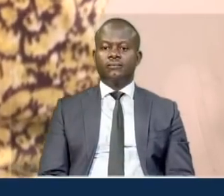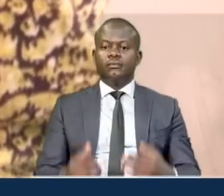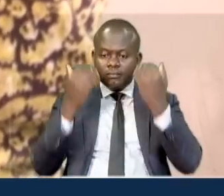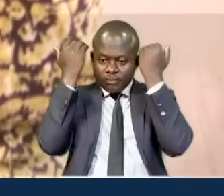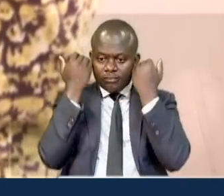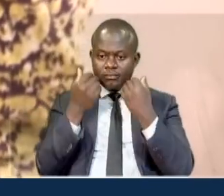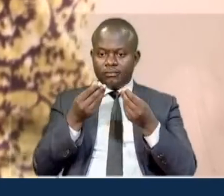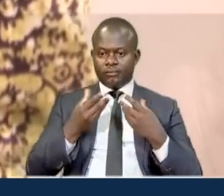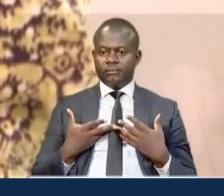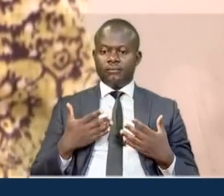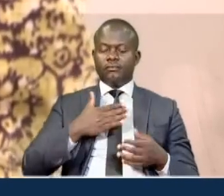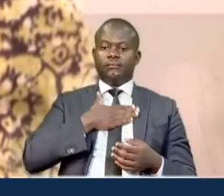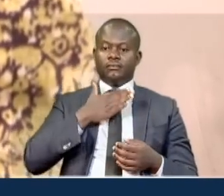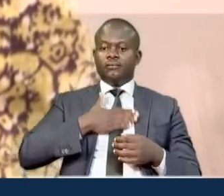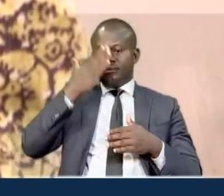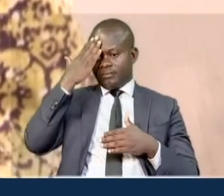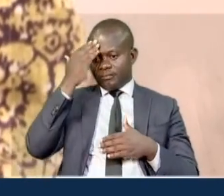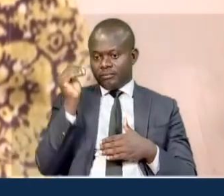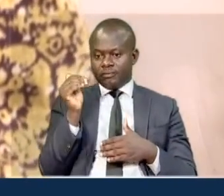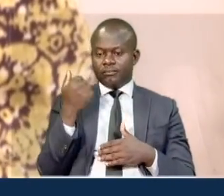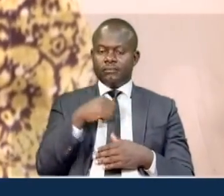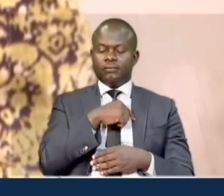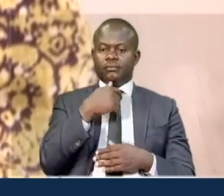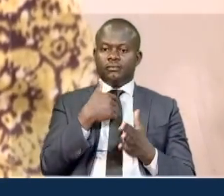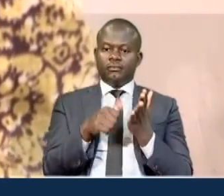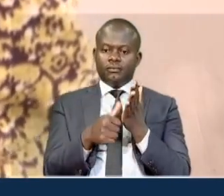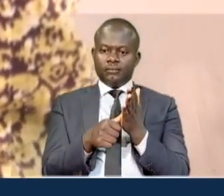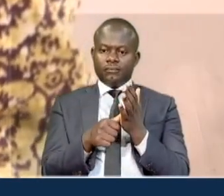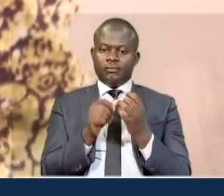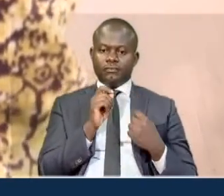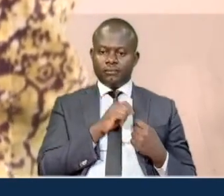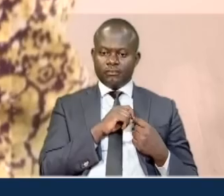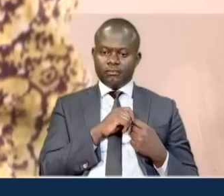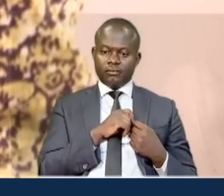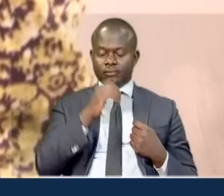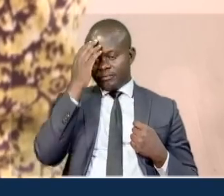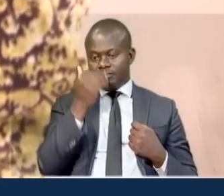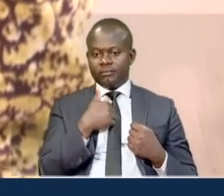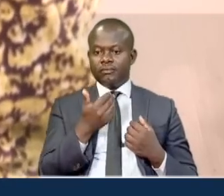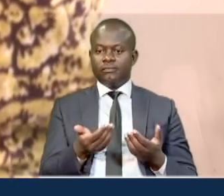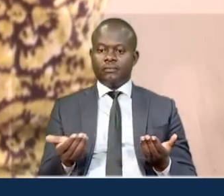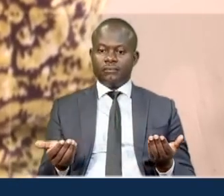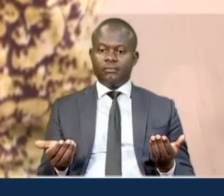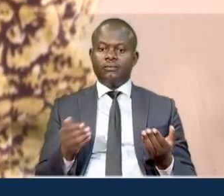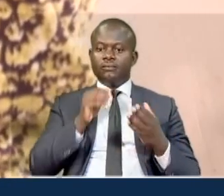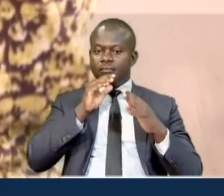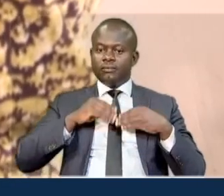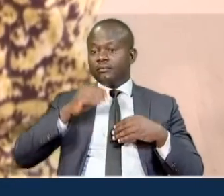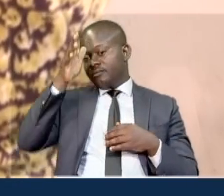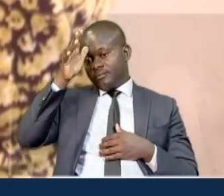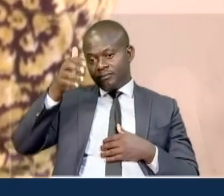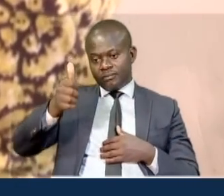bwaranshimishije kubera ko nari mfite ikibazo cyambabazaga yuko nari mfite umwana utemerwa na